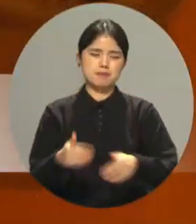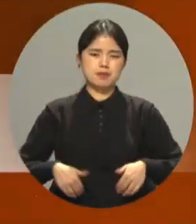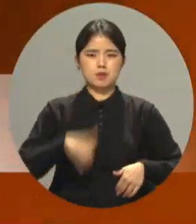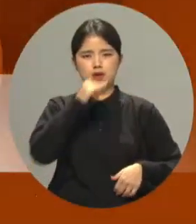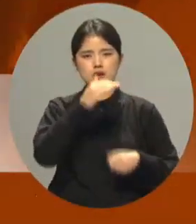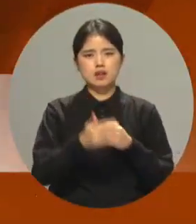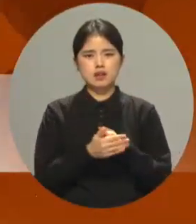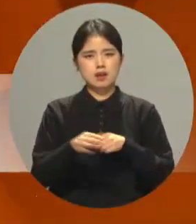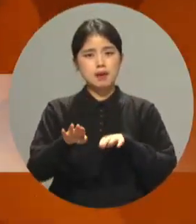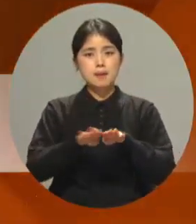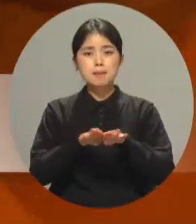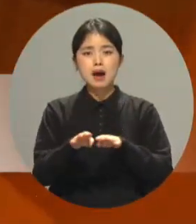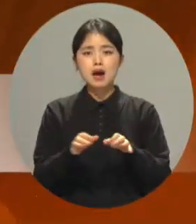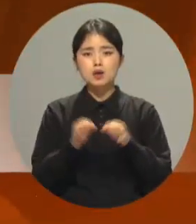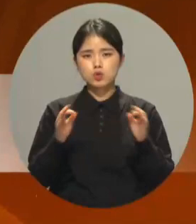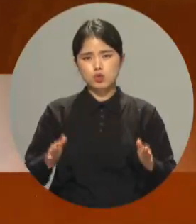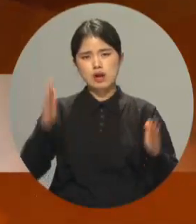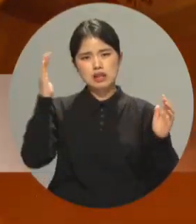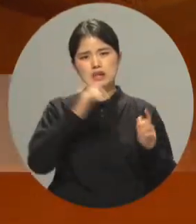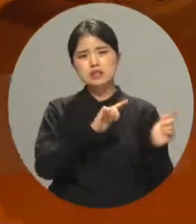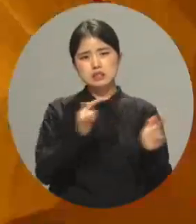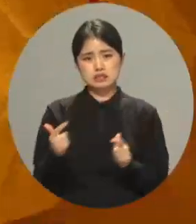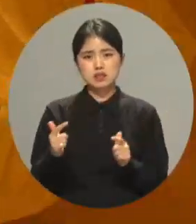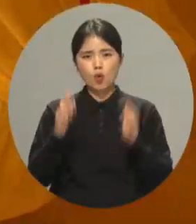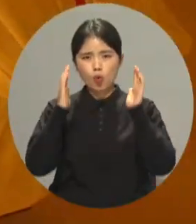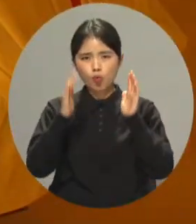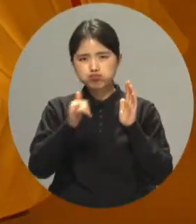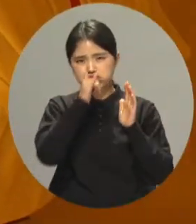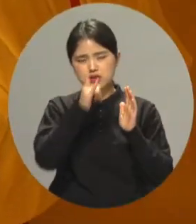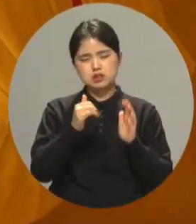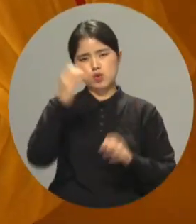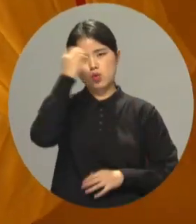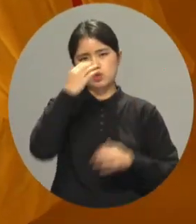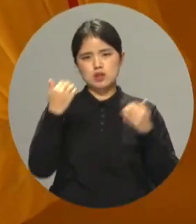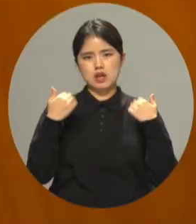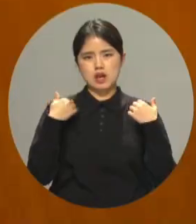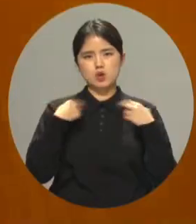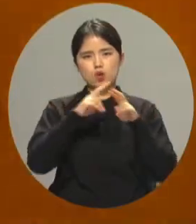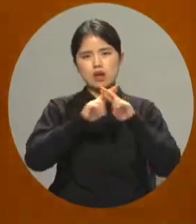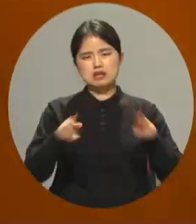해서이 방학 중에도 학생들이 나오는 고등학교 해체 작업이 늦어지고 있습니다